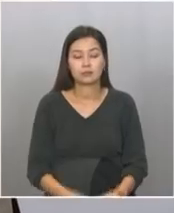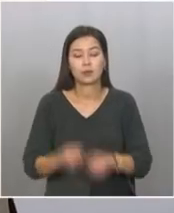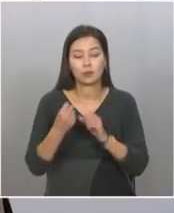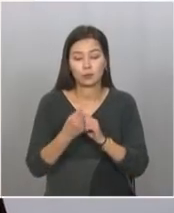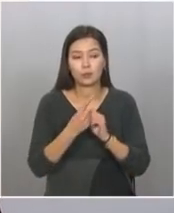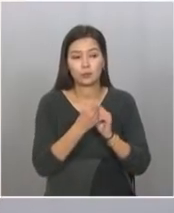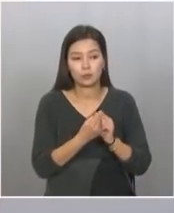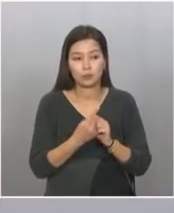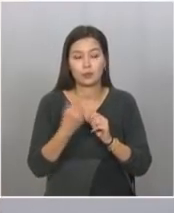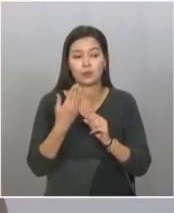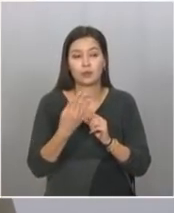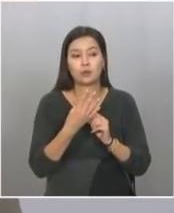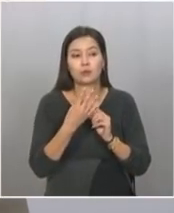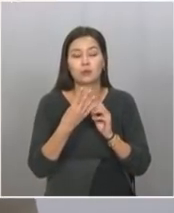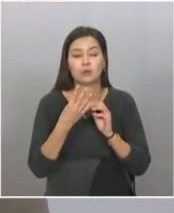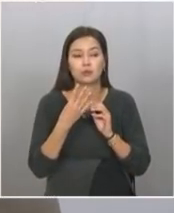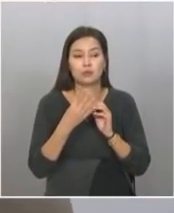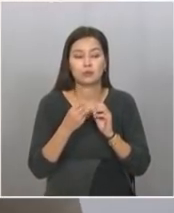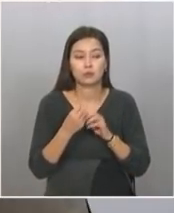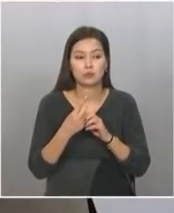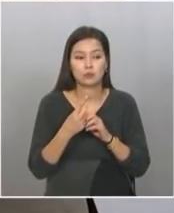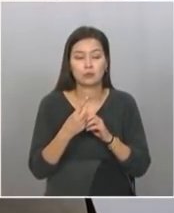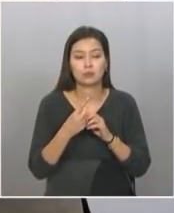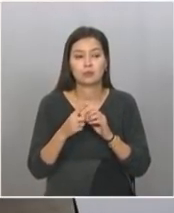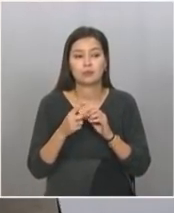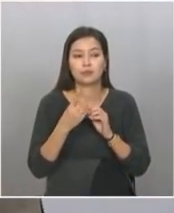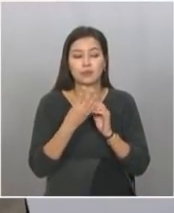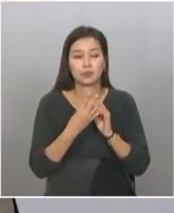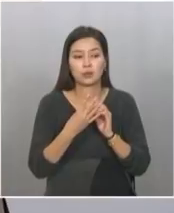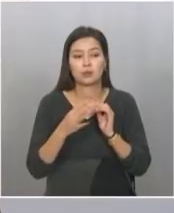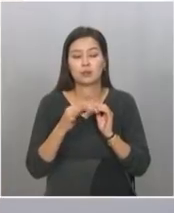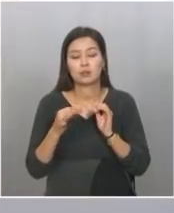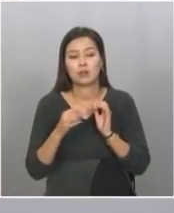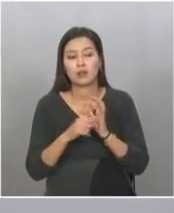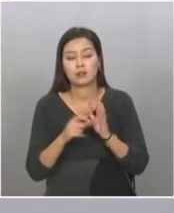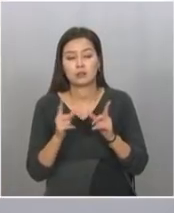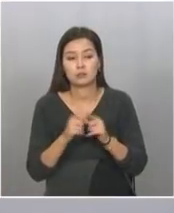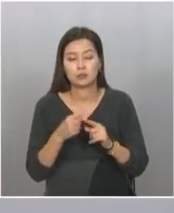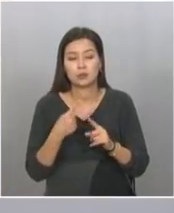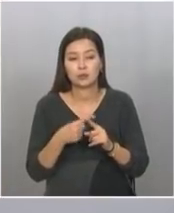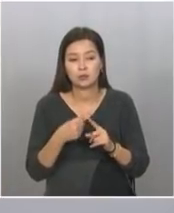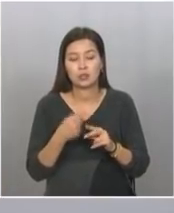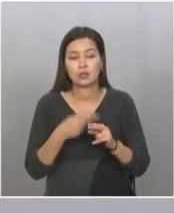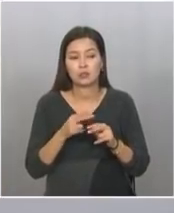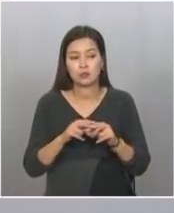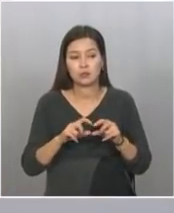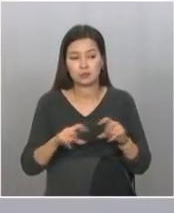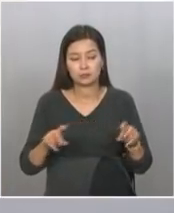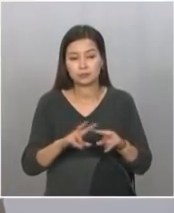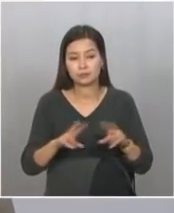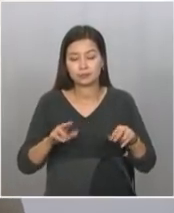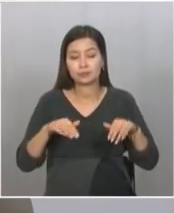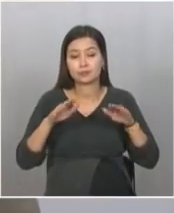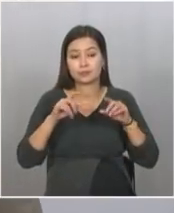пен 11-ден 6-ның қосындысы. Бірден біз бөлімдеріне назар аударамыз. Бөлімдері бірдей